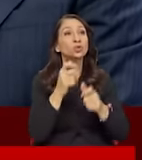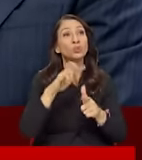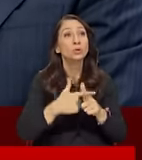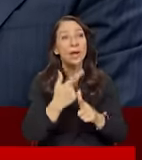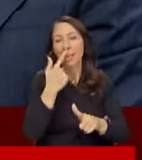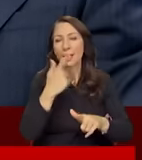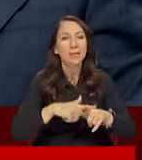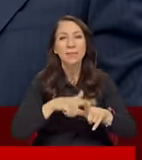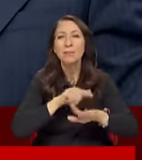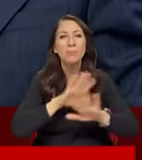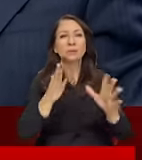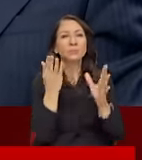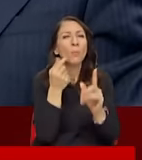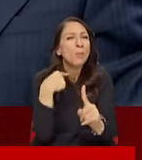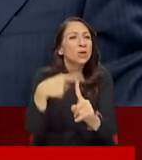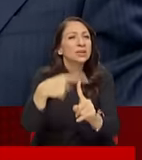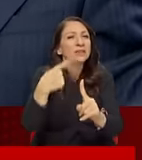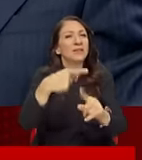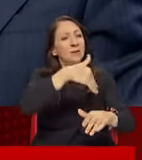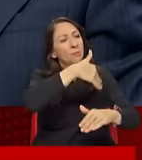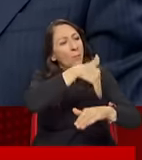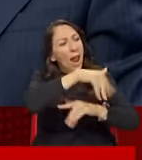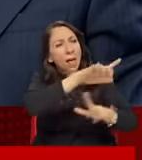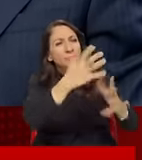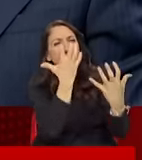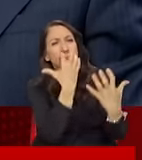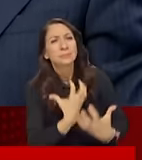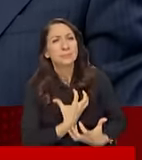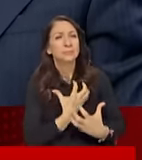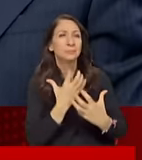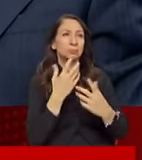projesi inanılmaz karşılık buldu o mahallelerde ve